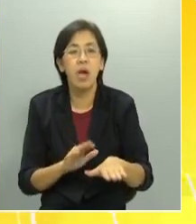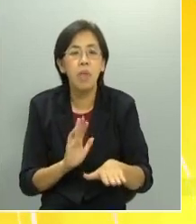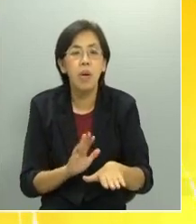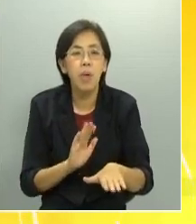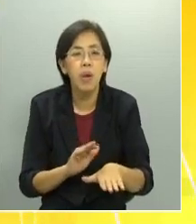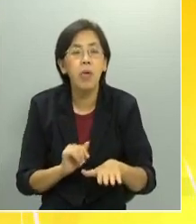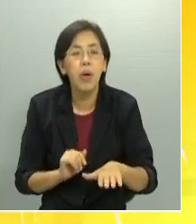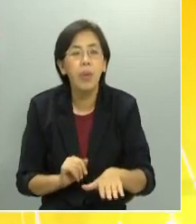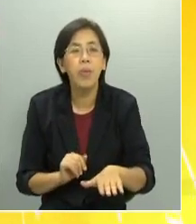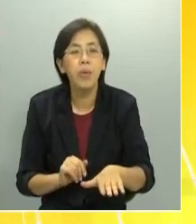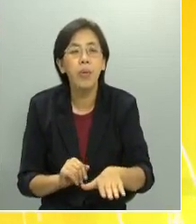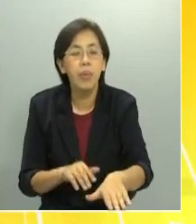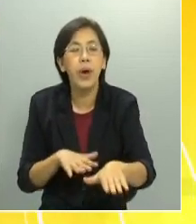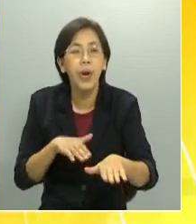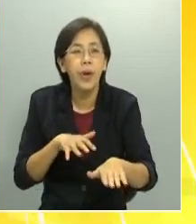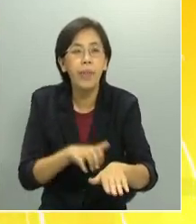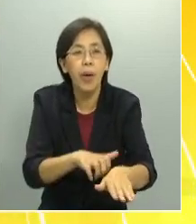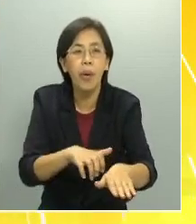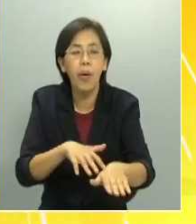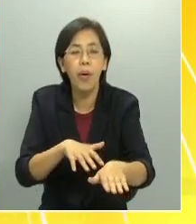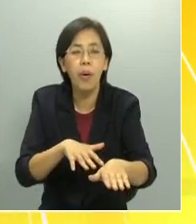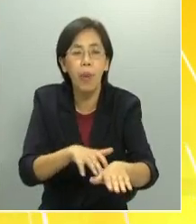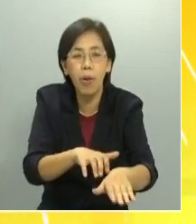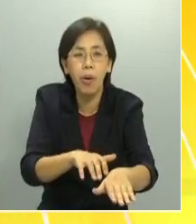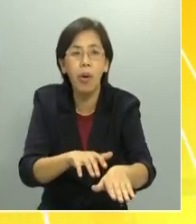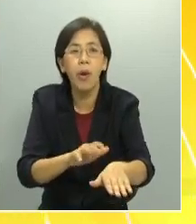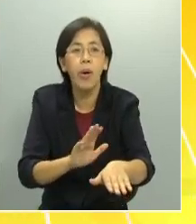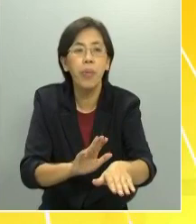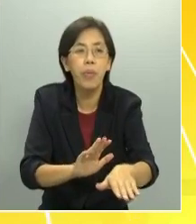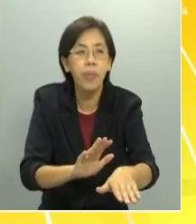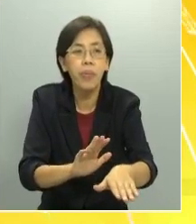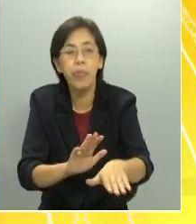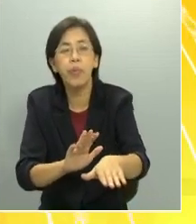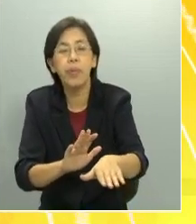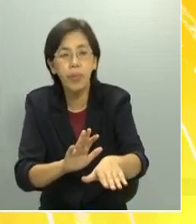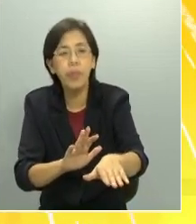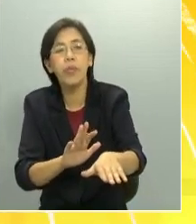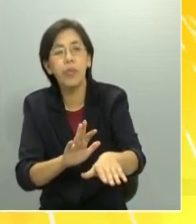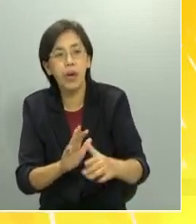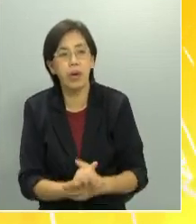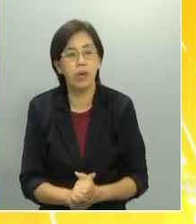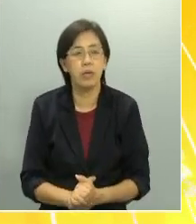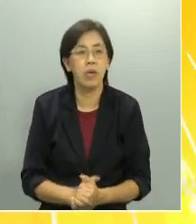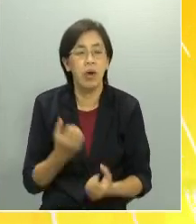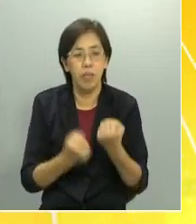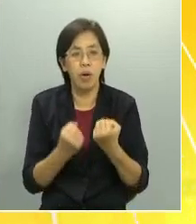ติดหน้าเขาที่สุดครับไม่งั้นถ้าเขาชาร์จได้รถเราก็จะจะยับเลยรถผมรถแก๊สด้วย